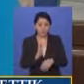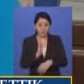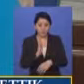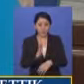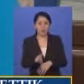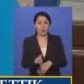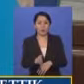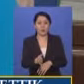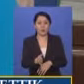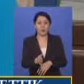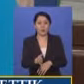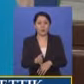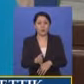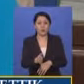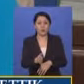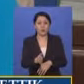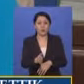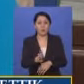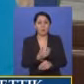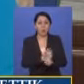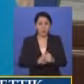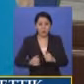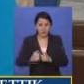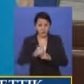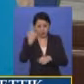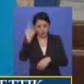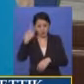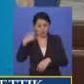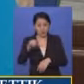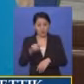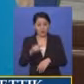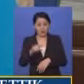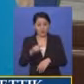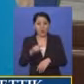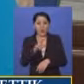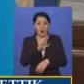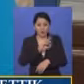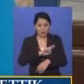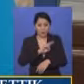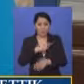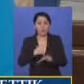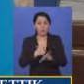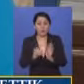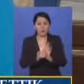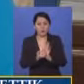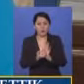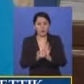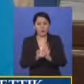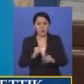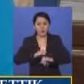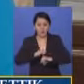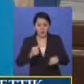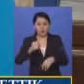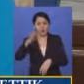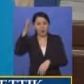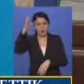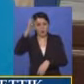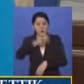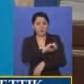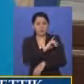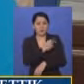жүреміз. Енді алғаның қай жақ екенін анықтауымыз керек. Оны ісімізбен, жігерімізбен, білімімізбен